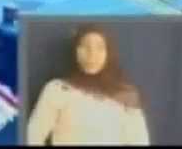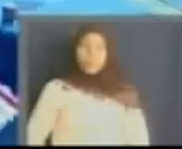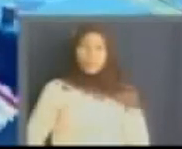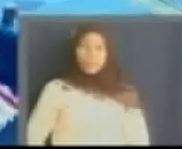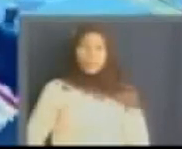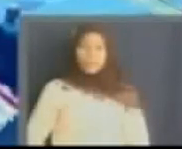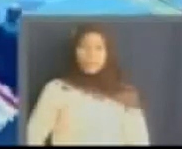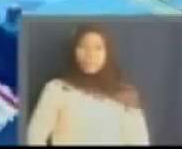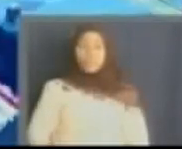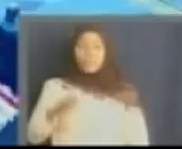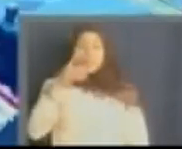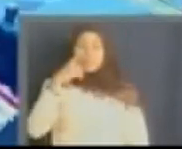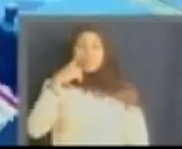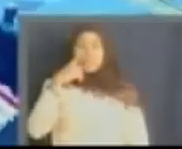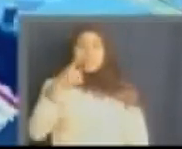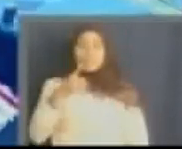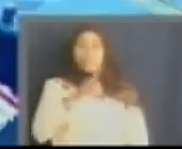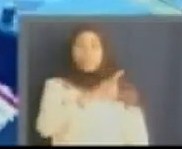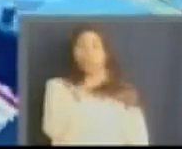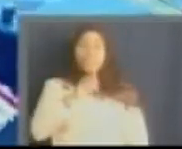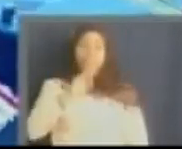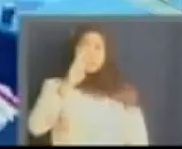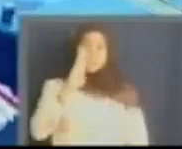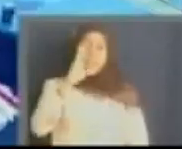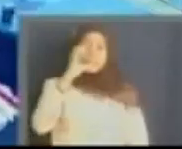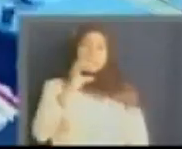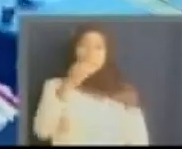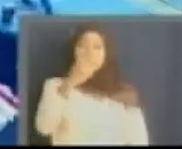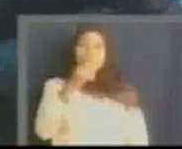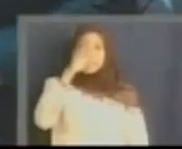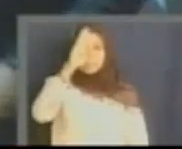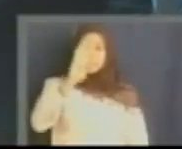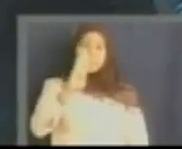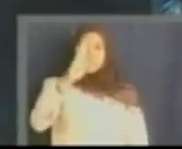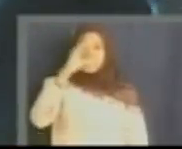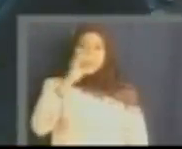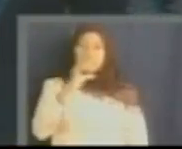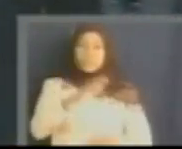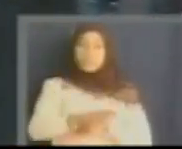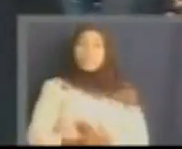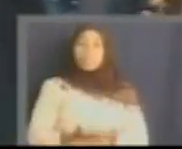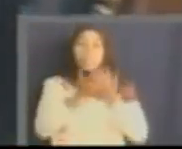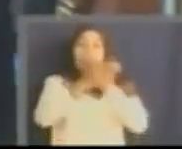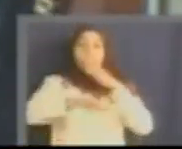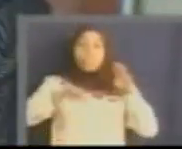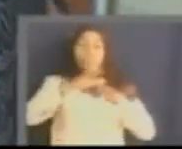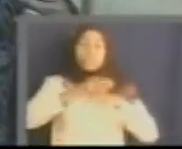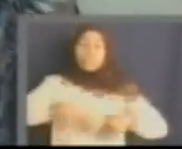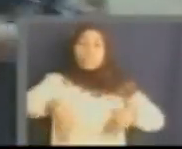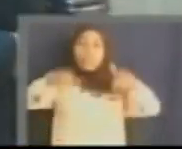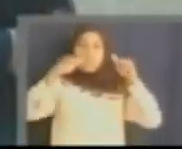Na mtazamaji wa ZBC na TVC, makamu mwenyekiti wa bunge maalum la